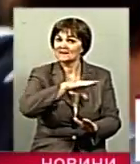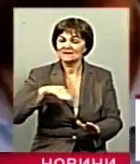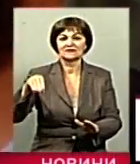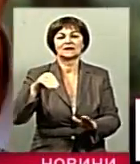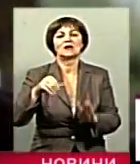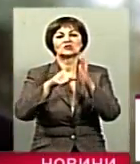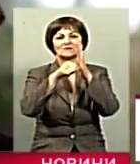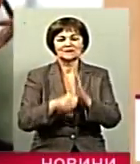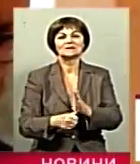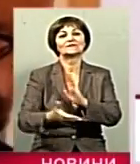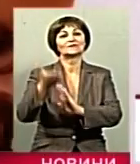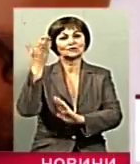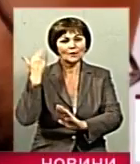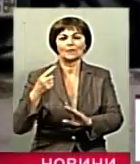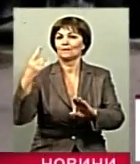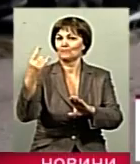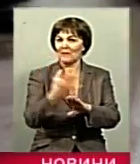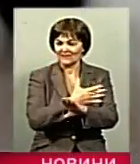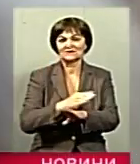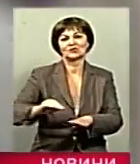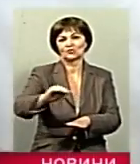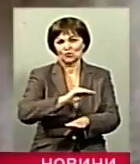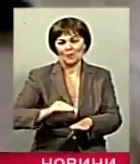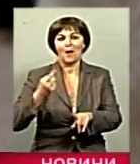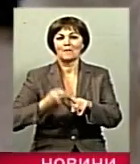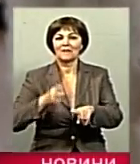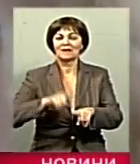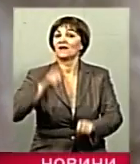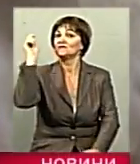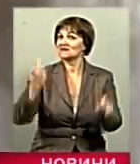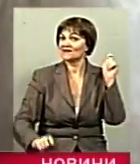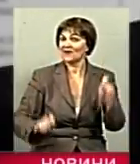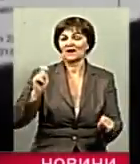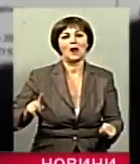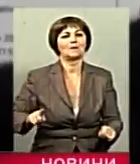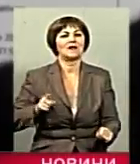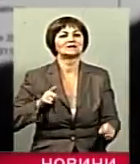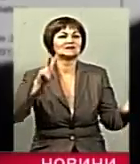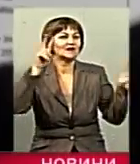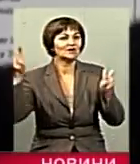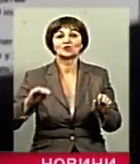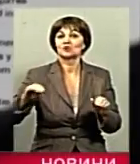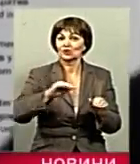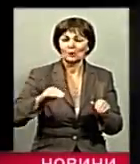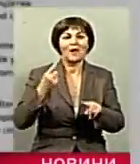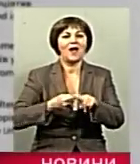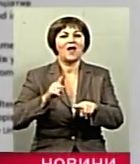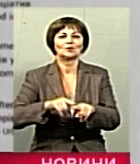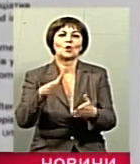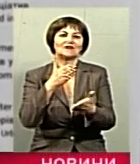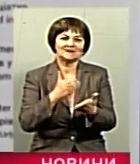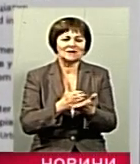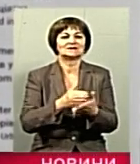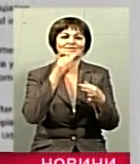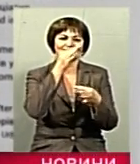вперше в історії обласного центру стартував фестиваль «Майстерня Житомира». На думку організаторів, захід став виявом демократії та